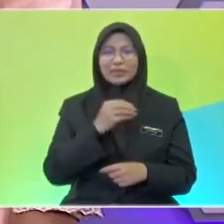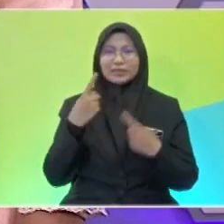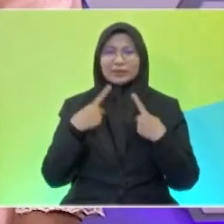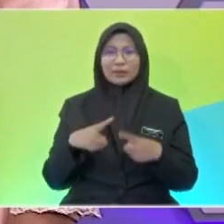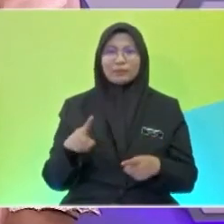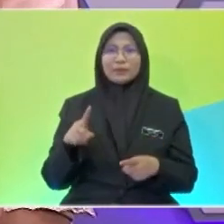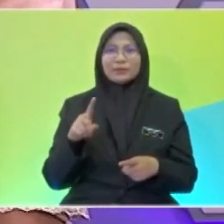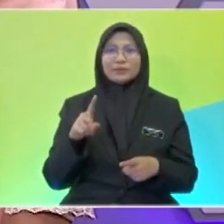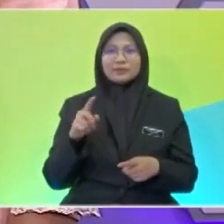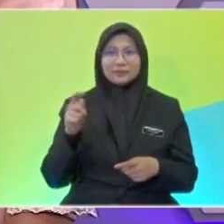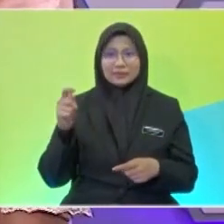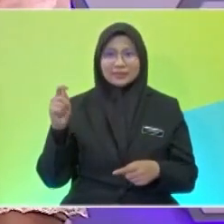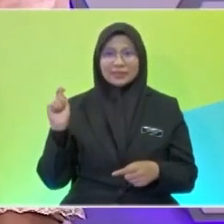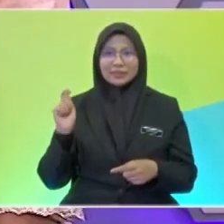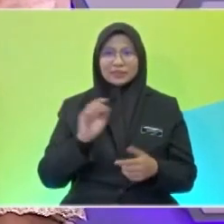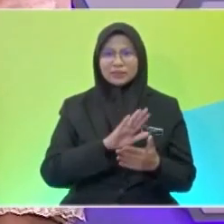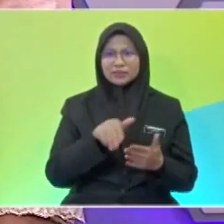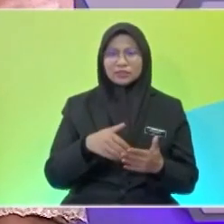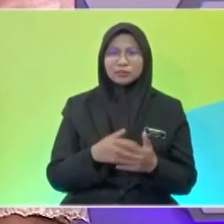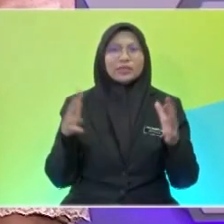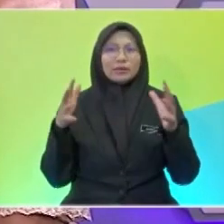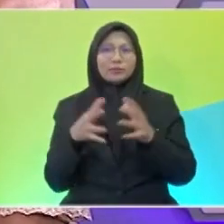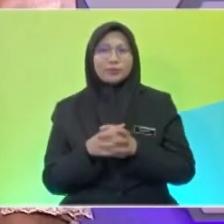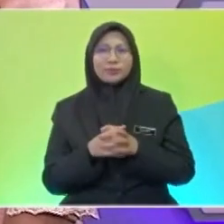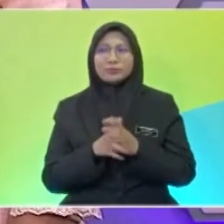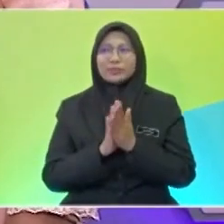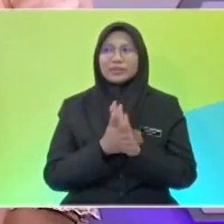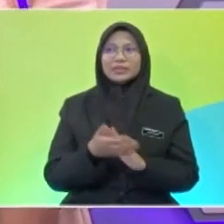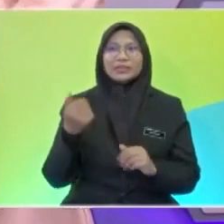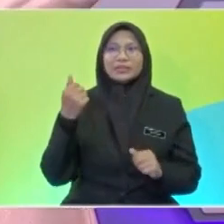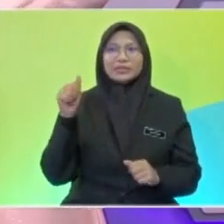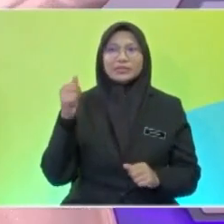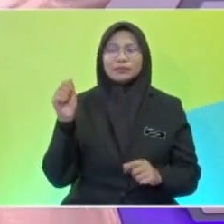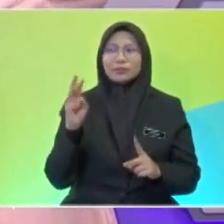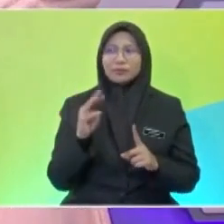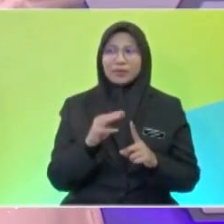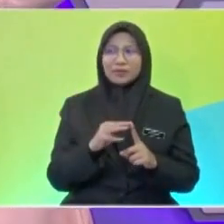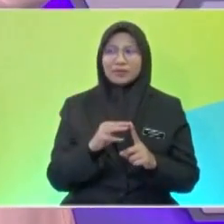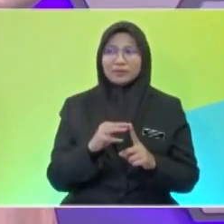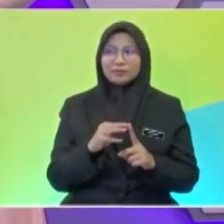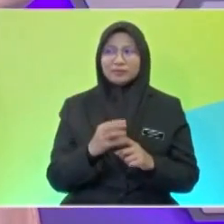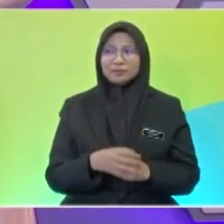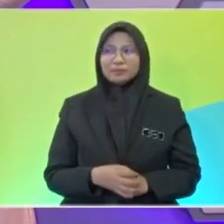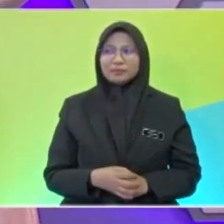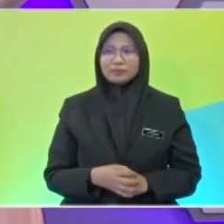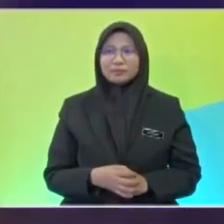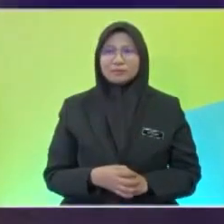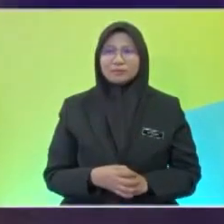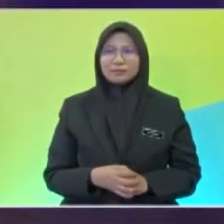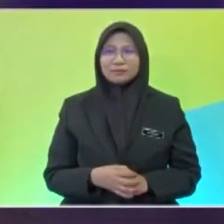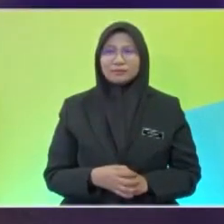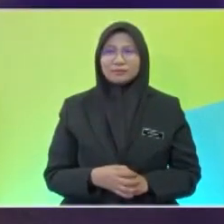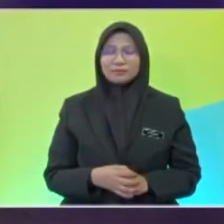10 markas yang mencukupi dalam soal ini Oke dan Hanif ya sebenarnya kita perlu